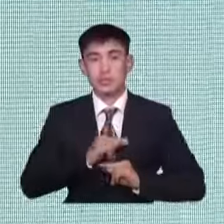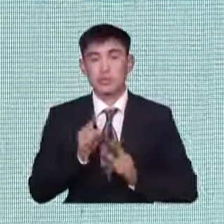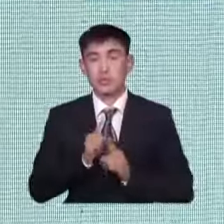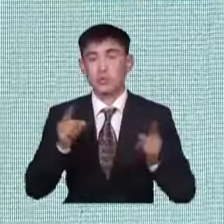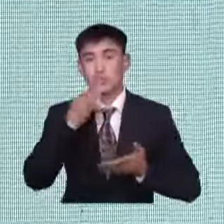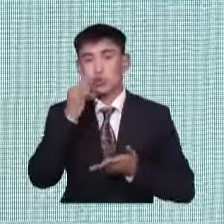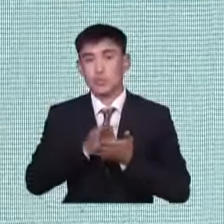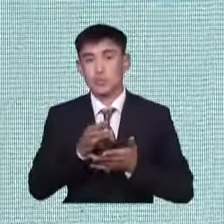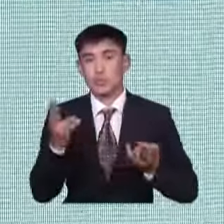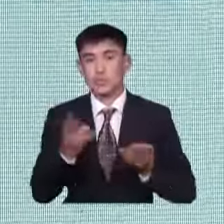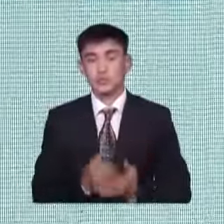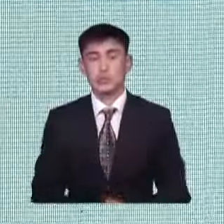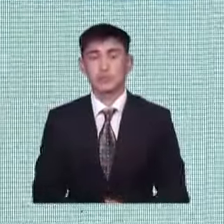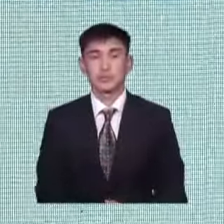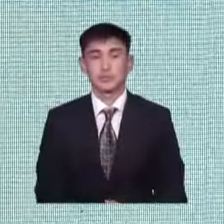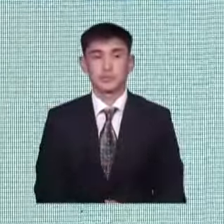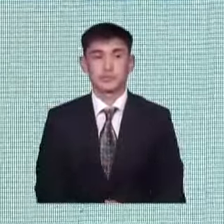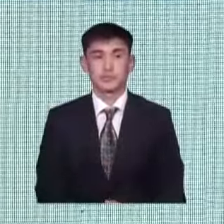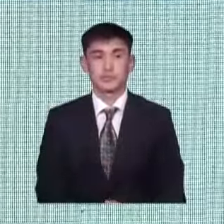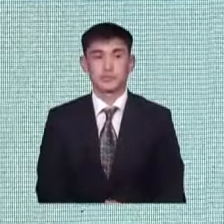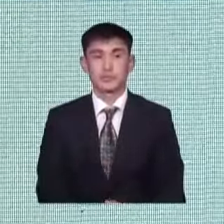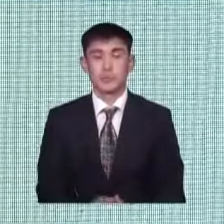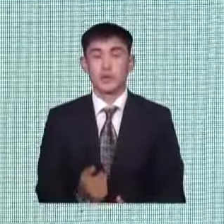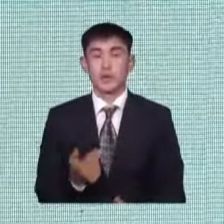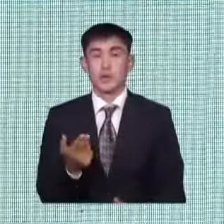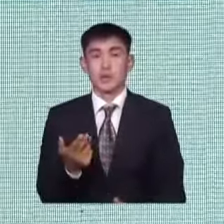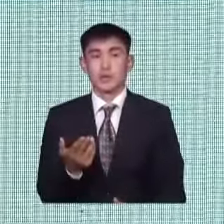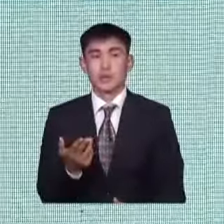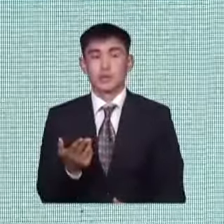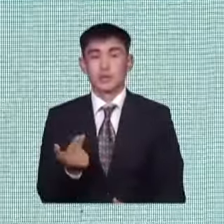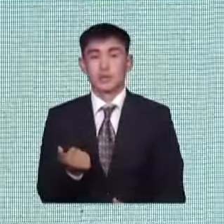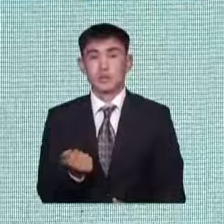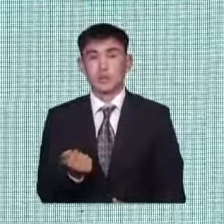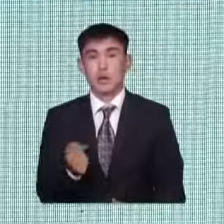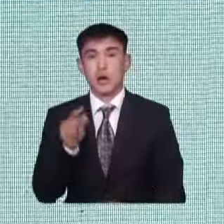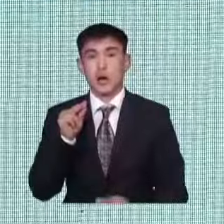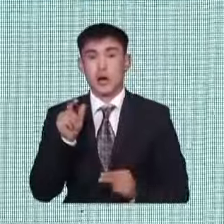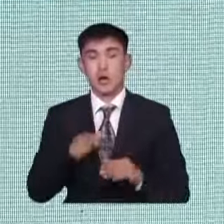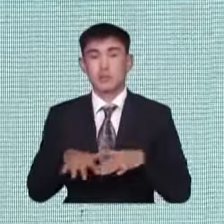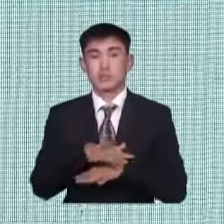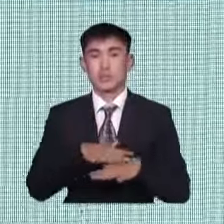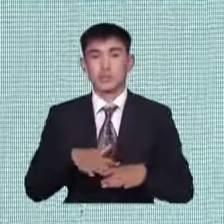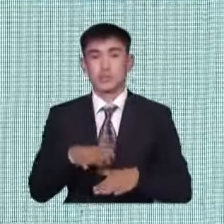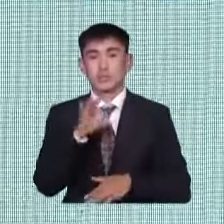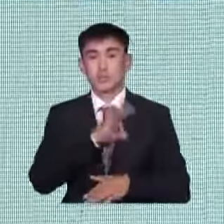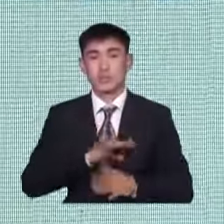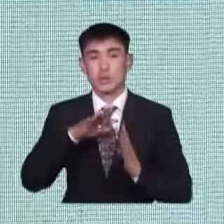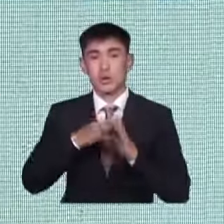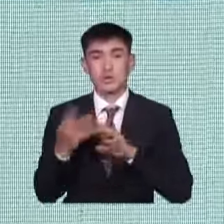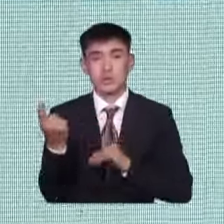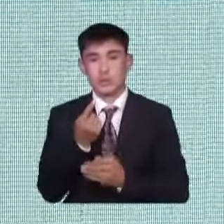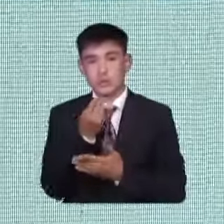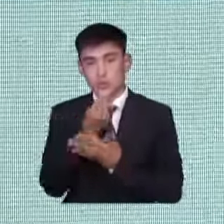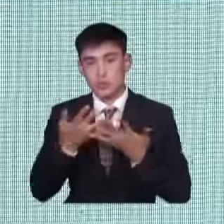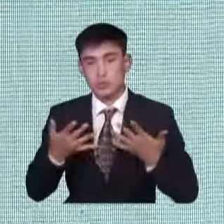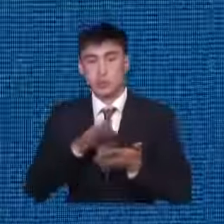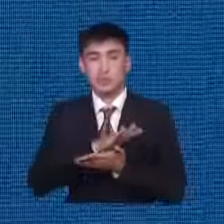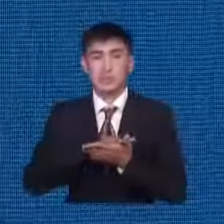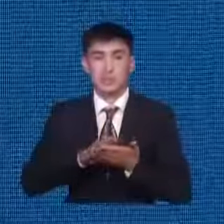үлкен жауапкершілік жүктелген. Яғни адамзат тұтынатын ауыл шаруашылығы өнімдерінің